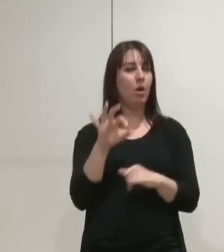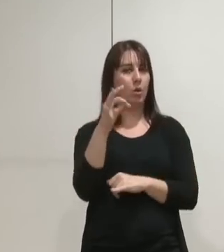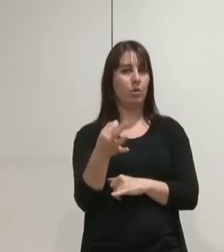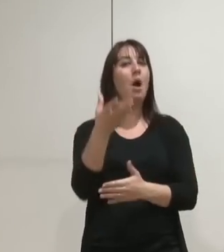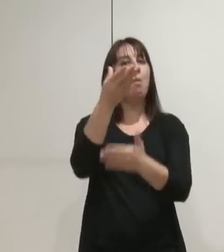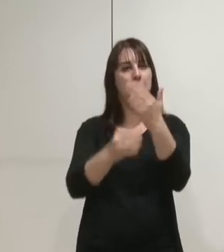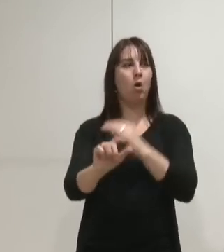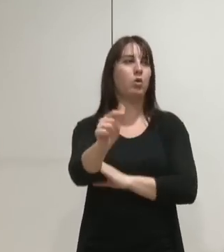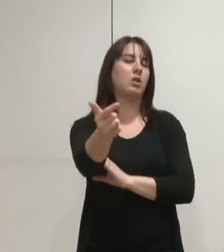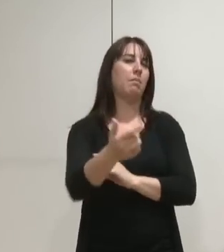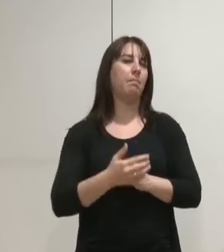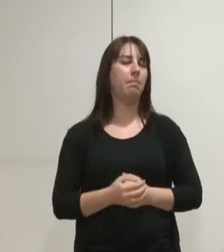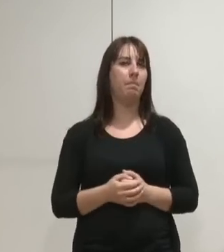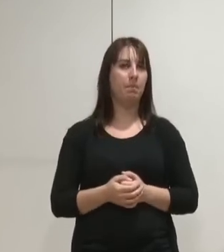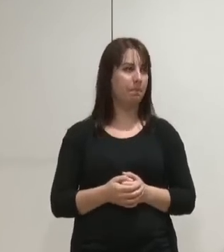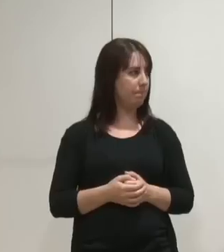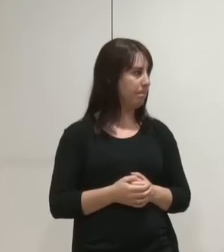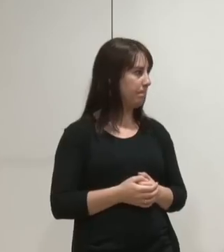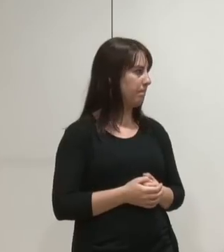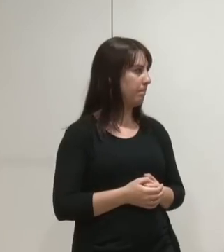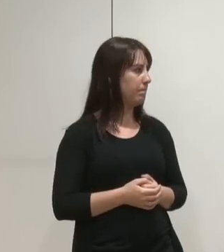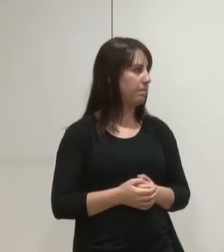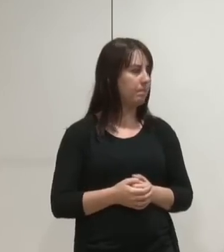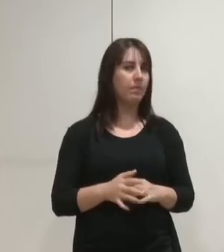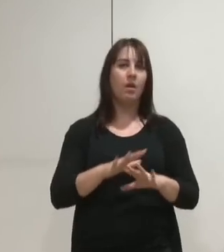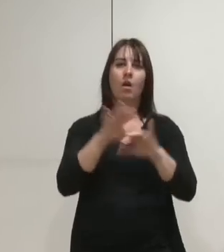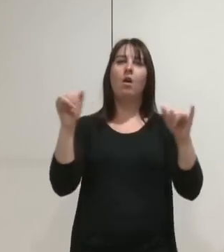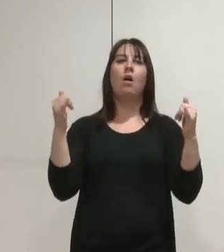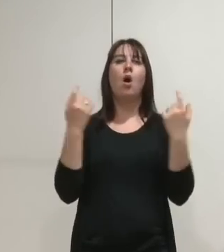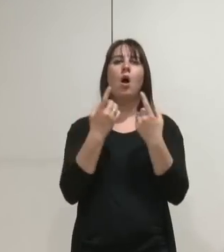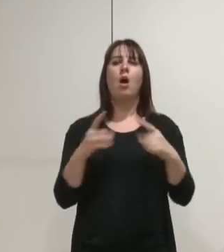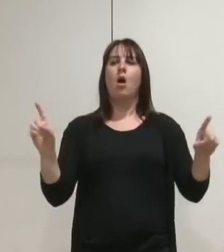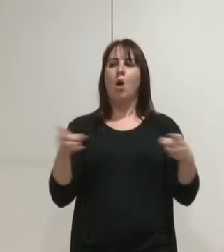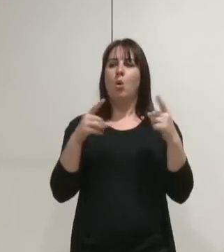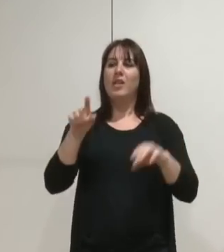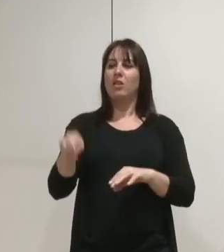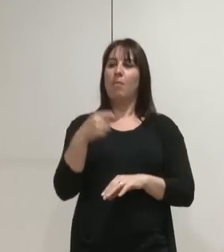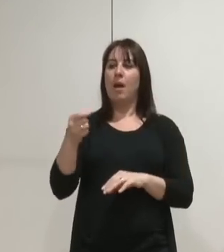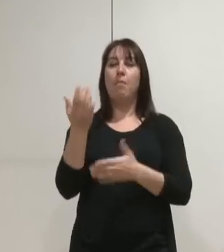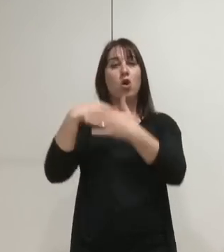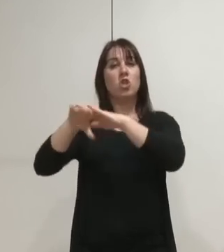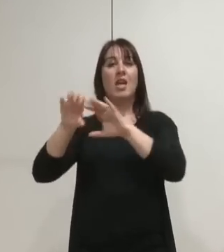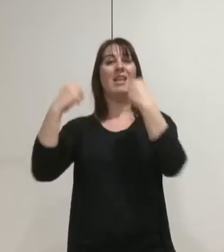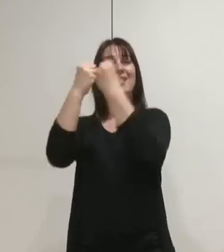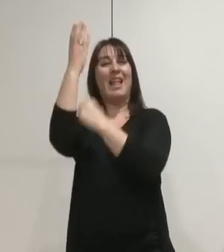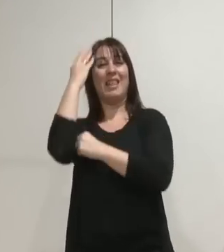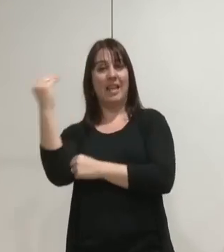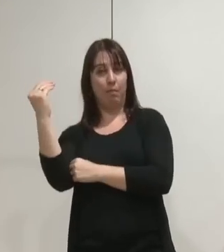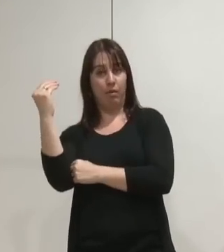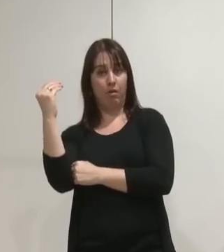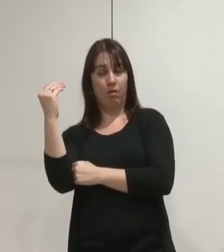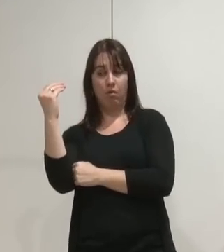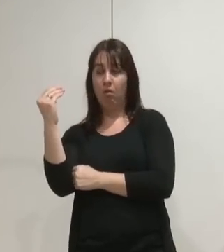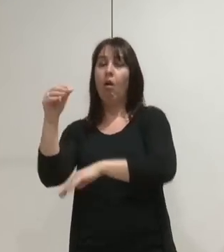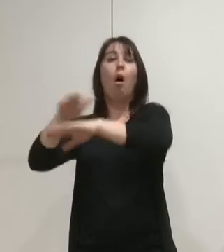le deè voilà donc là c'est un concert un qui devait avoir lieu au stade des Alpes qui finalement pour des